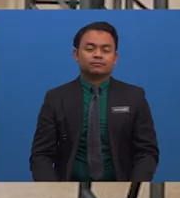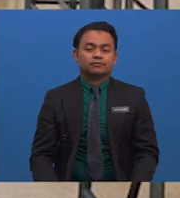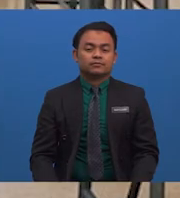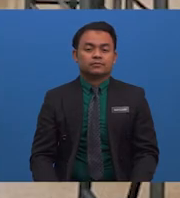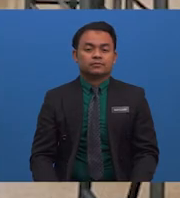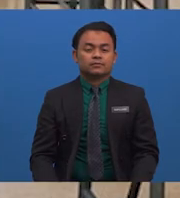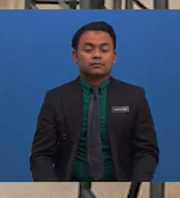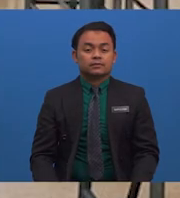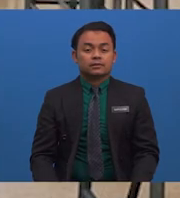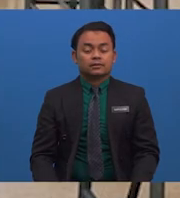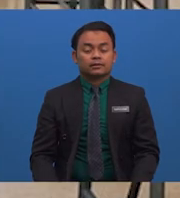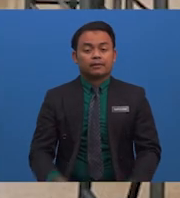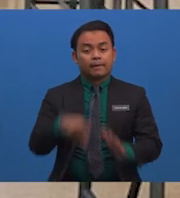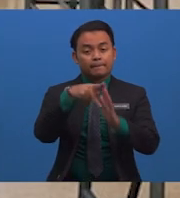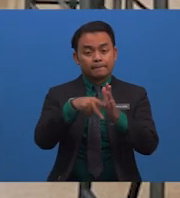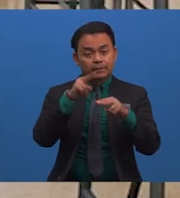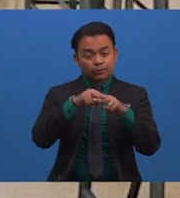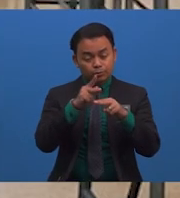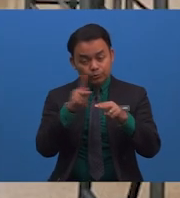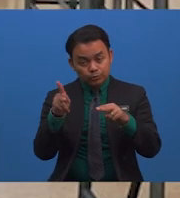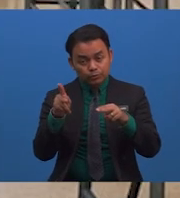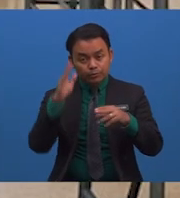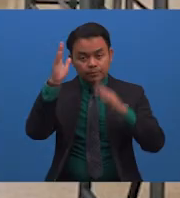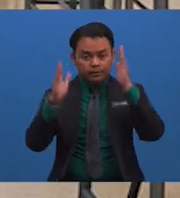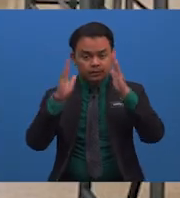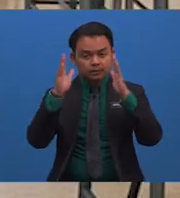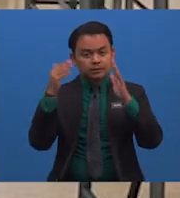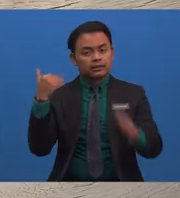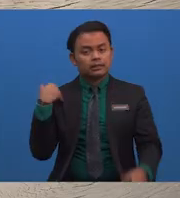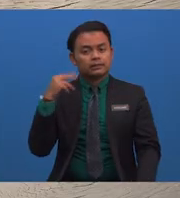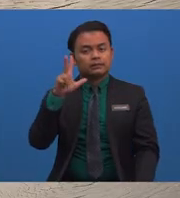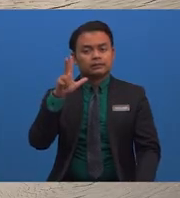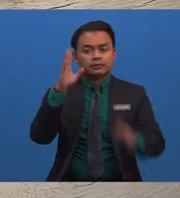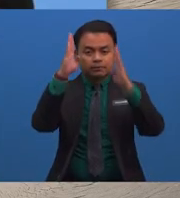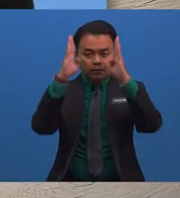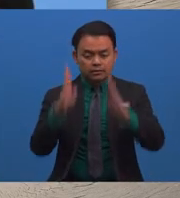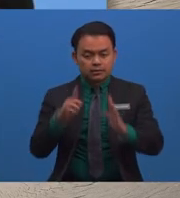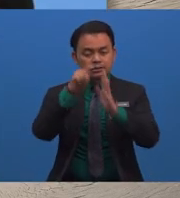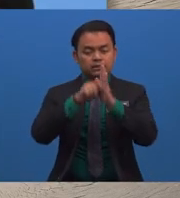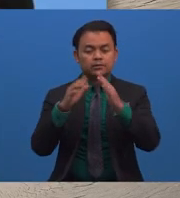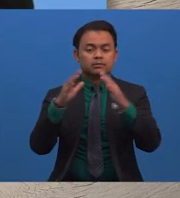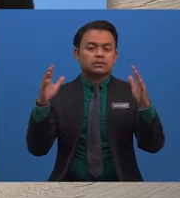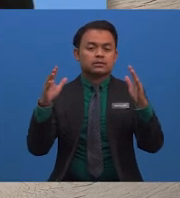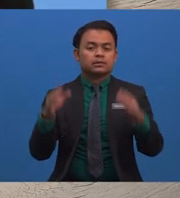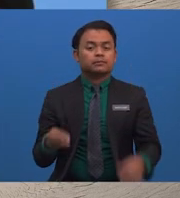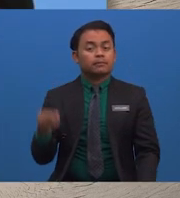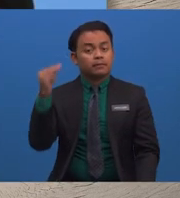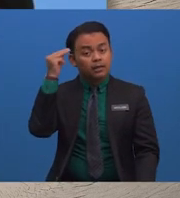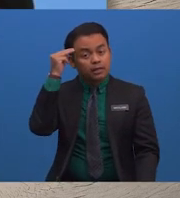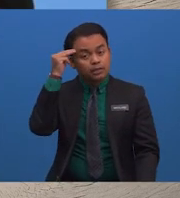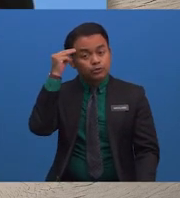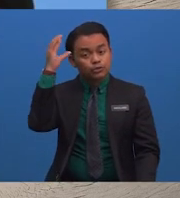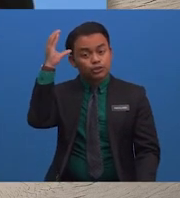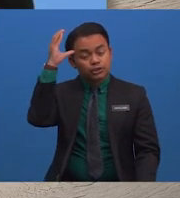Penduduk Malaysia terdiri daripada tiga bangsa terbesar, iaitu orang Melayu, orang